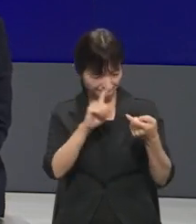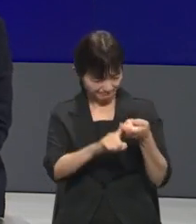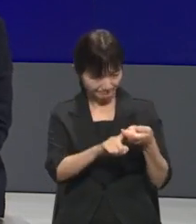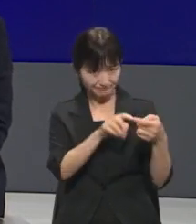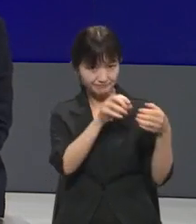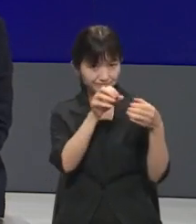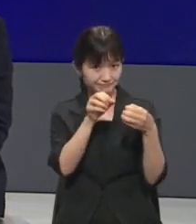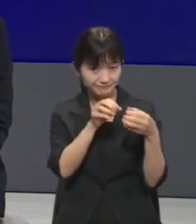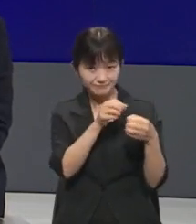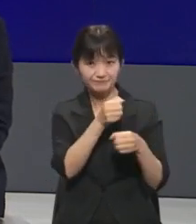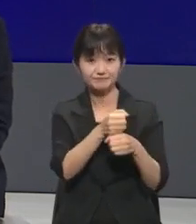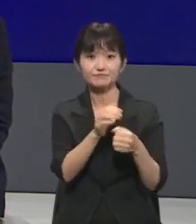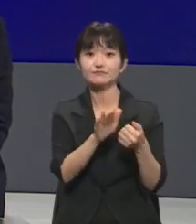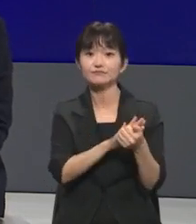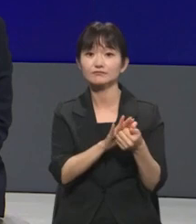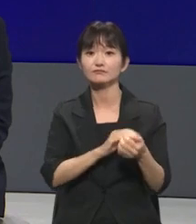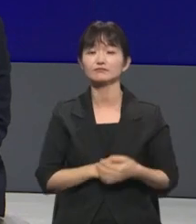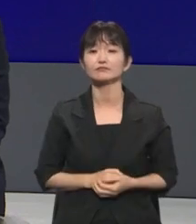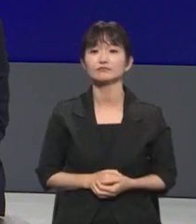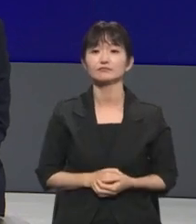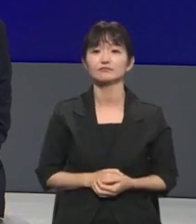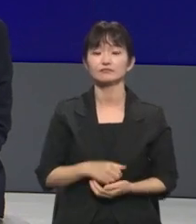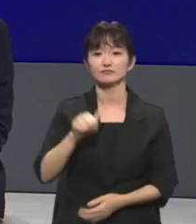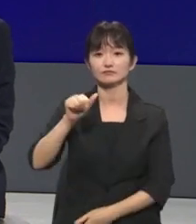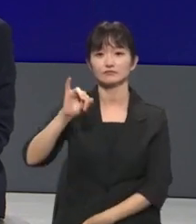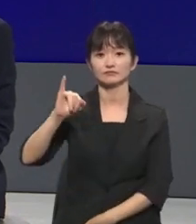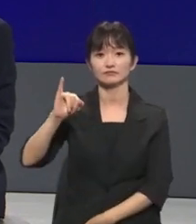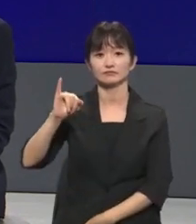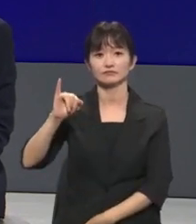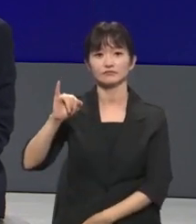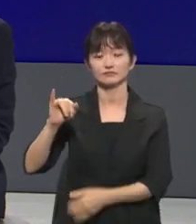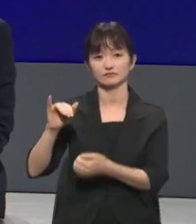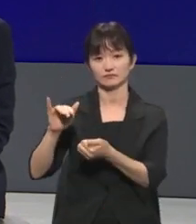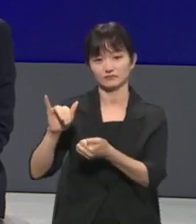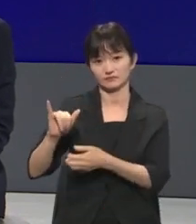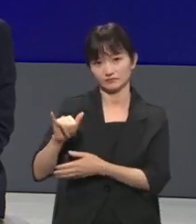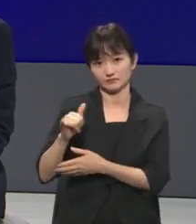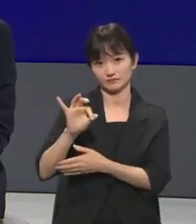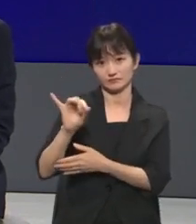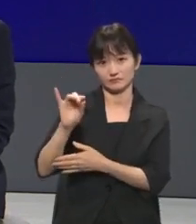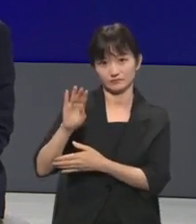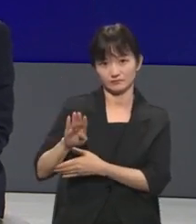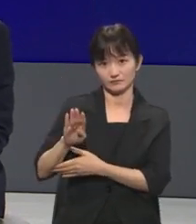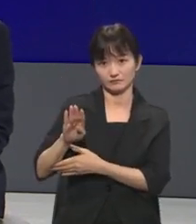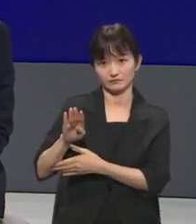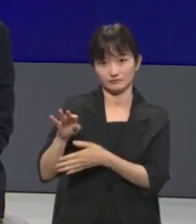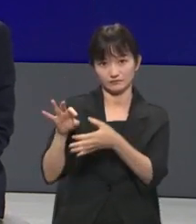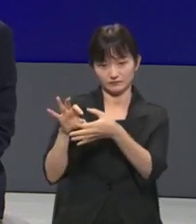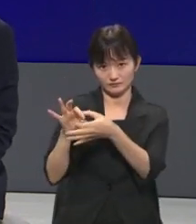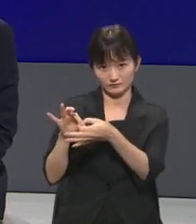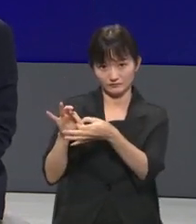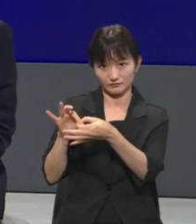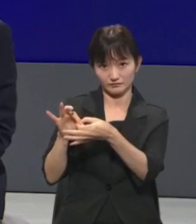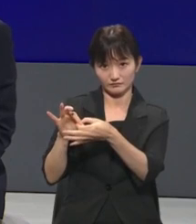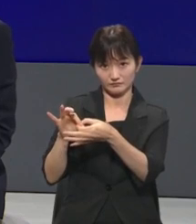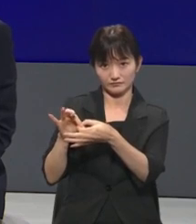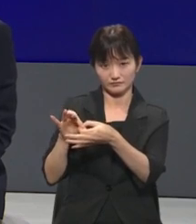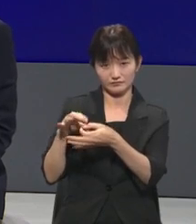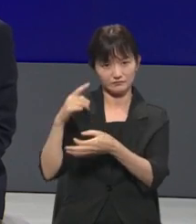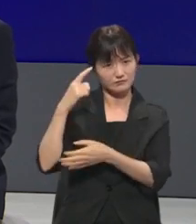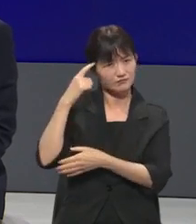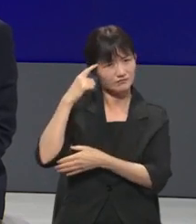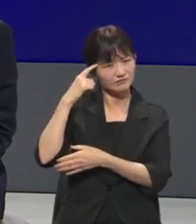만들어주는 서비스들이었습니다. 네. 이 CNN은 AI 데이팅 앱의 분야에 속한 이들이 데이팅 앱을 쓰면서 겪는 일종의 부정적인